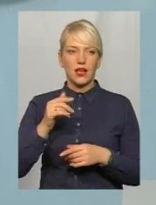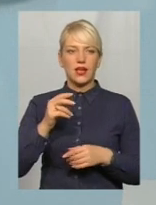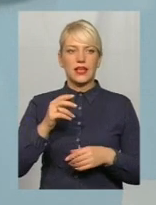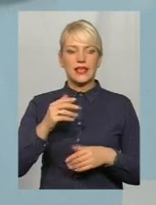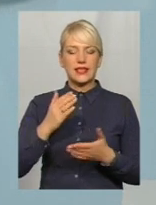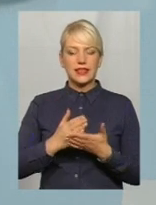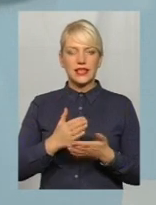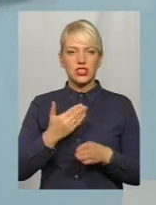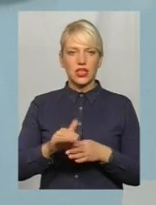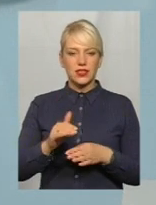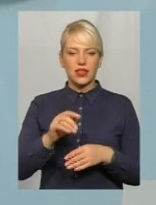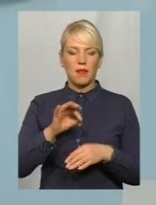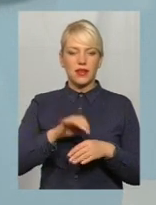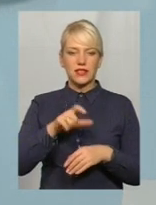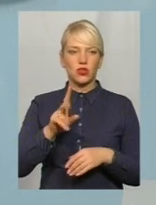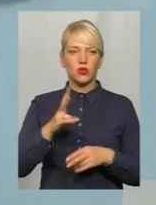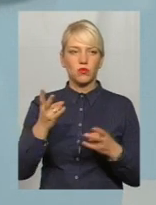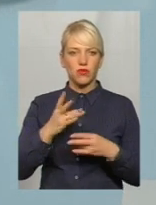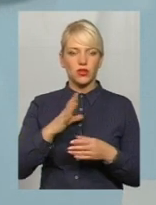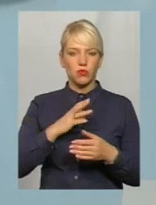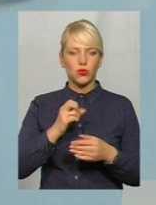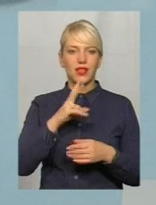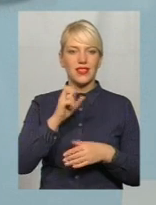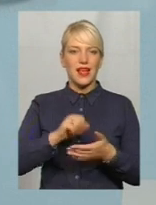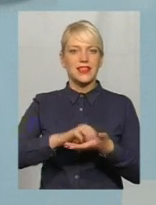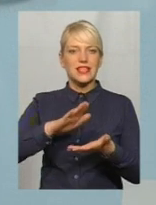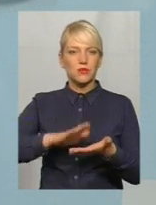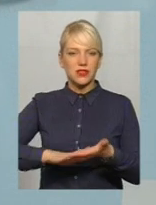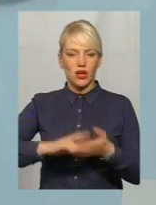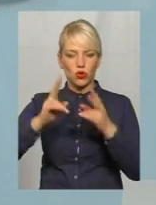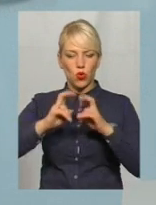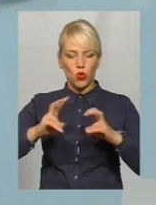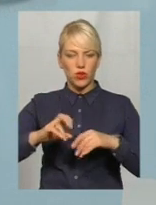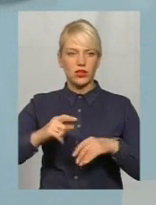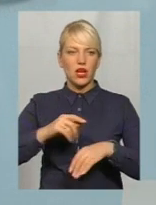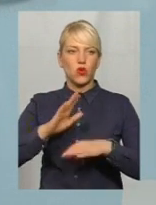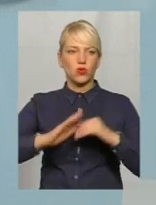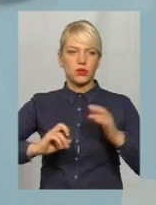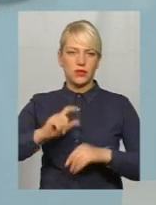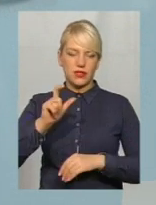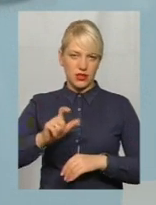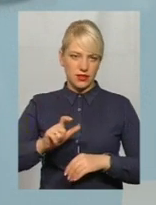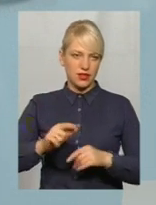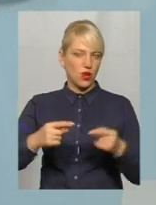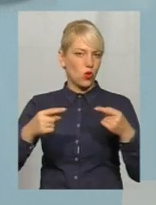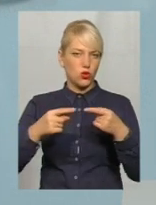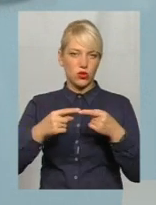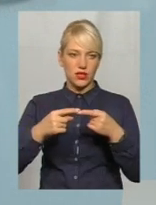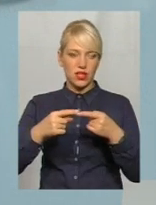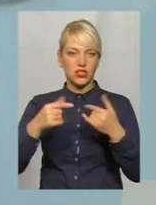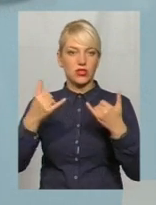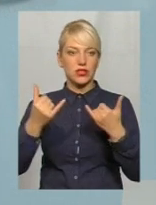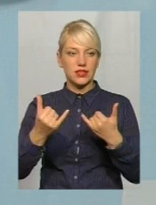частка пацієнтів, які насправді мають бути на диспансерному обліку саме у лікаря-спеціаліста, однозначно. Звичайно, зараз